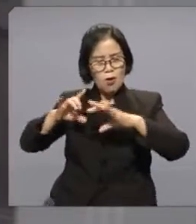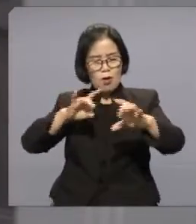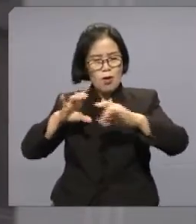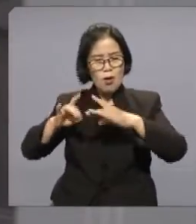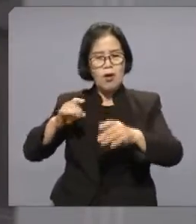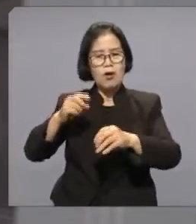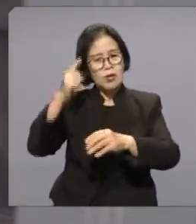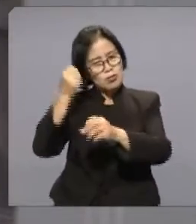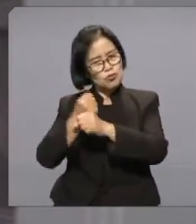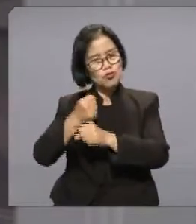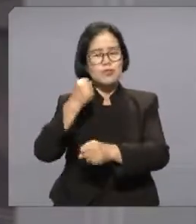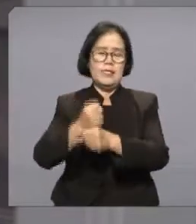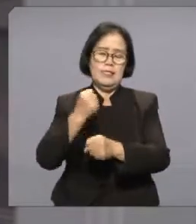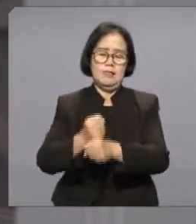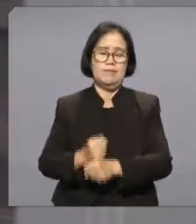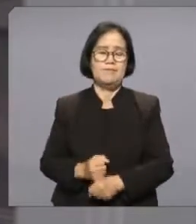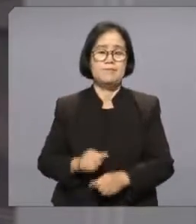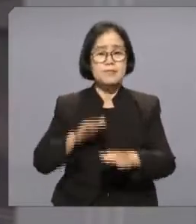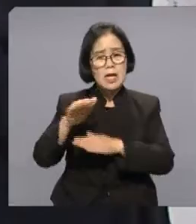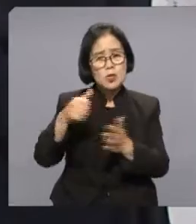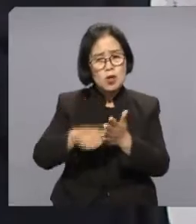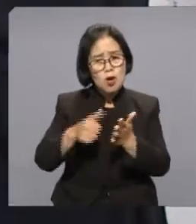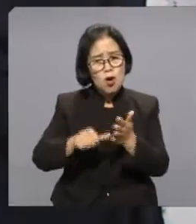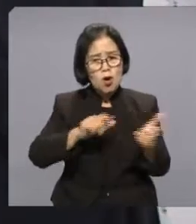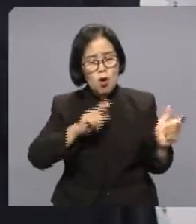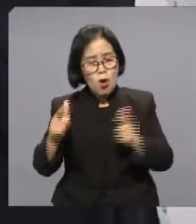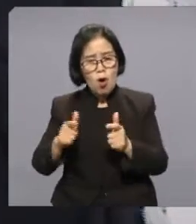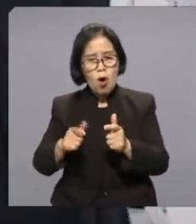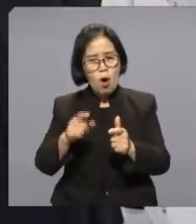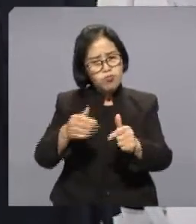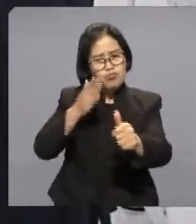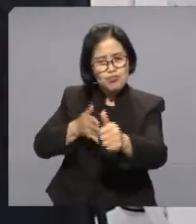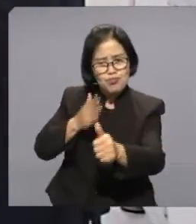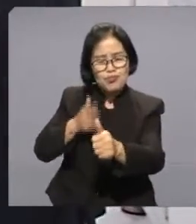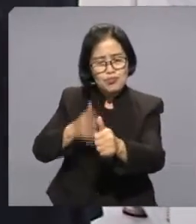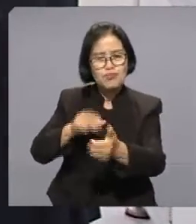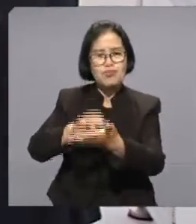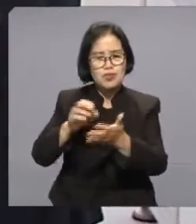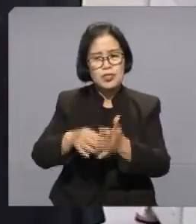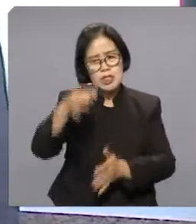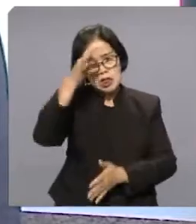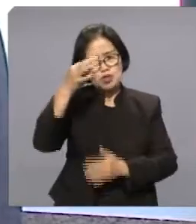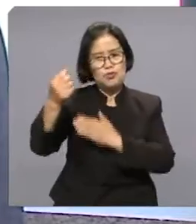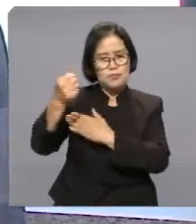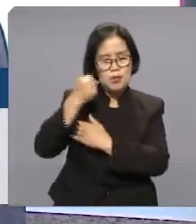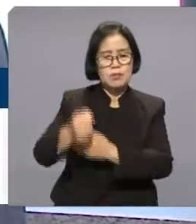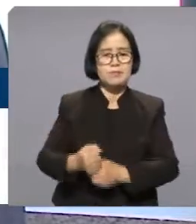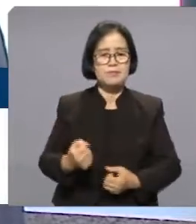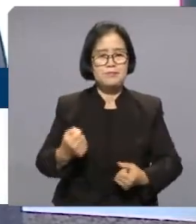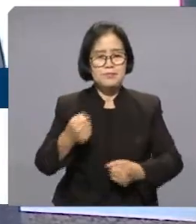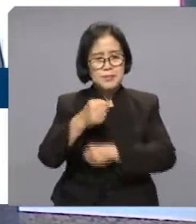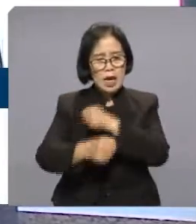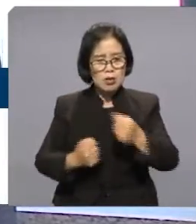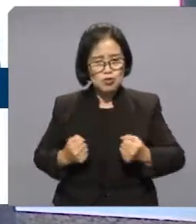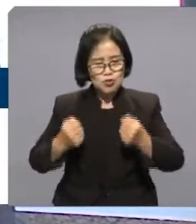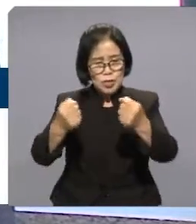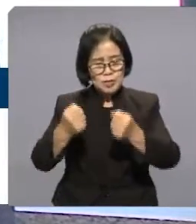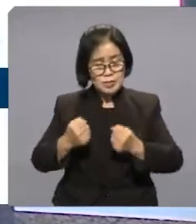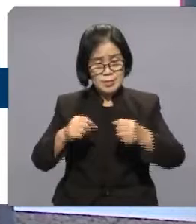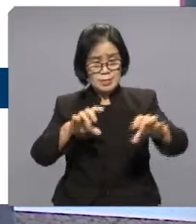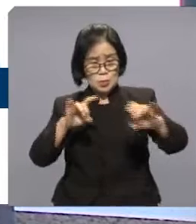글로벌 자동차 부품 업체들이 손을 내밀 정도로 탄탄한 기술력을 자랑합니다. 자율주행에 들어가는 초음파